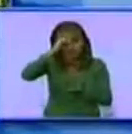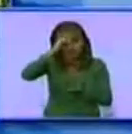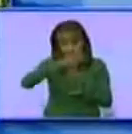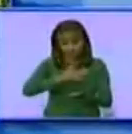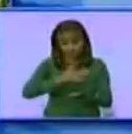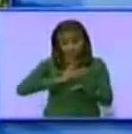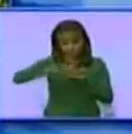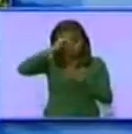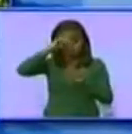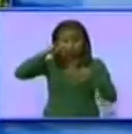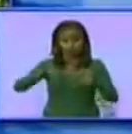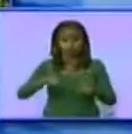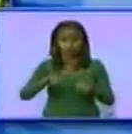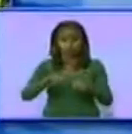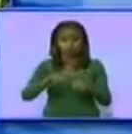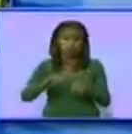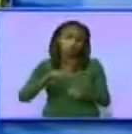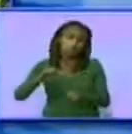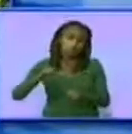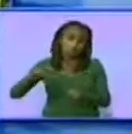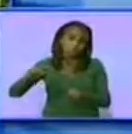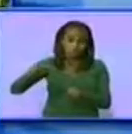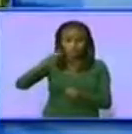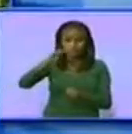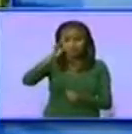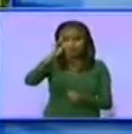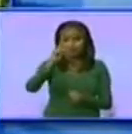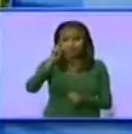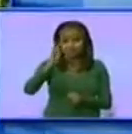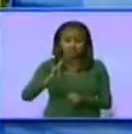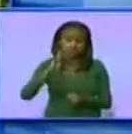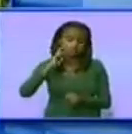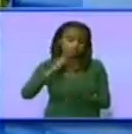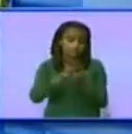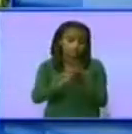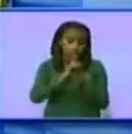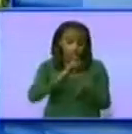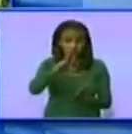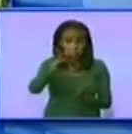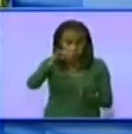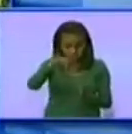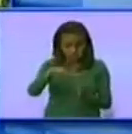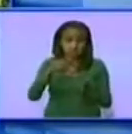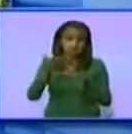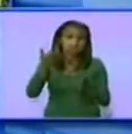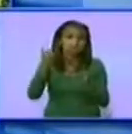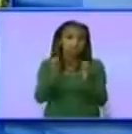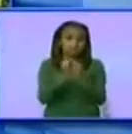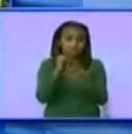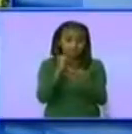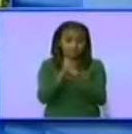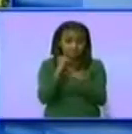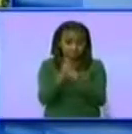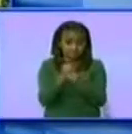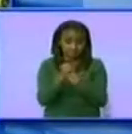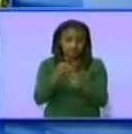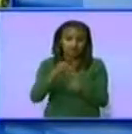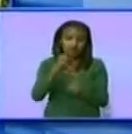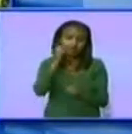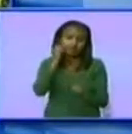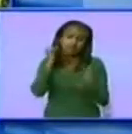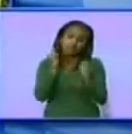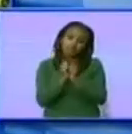ትምህርት የተማርኩት እዚህ ግቢ ውስጥ ነው። መካኒሳ መስማት ሳናቸው ትምህርት ቤት እናቴም እዛው ግቢ ውስጥ ነበር የምትሰራው። ያ